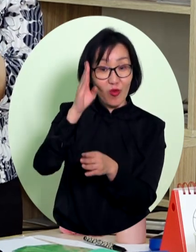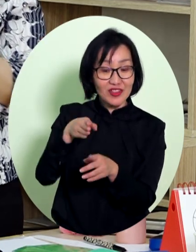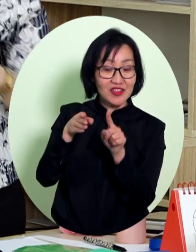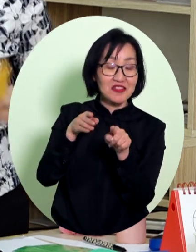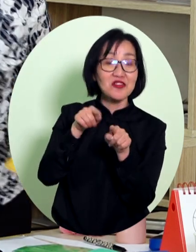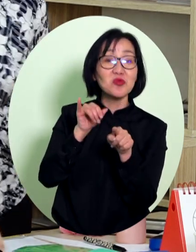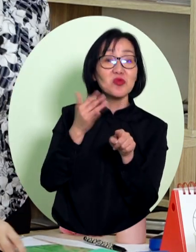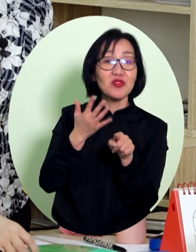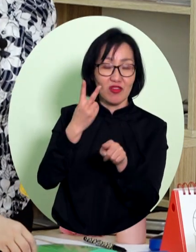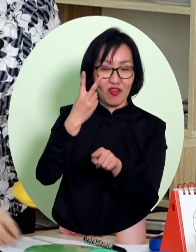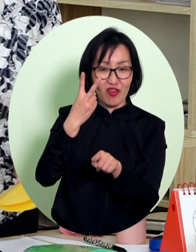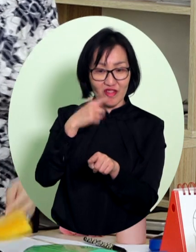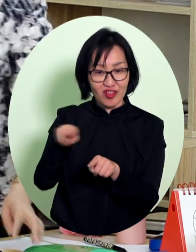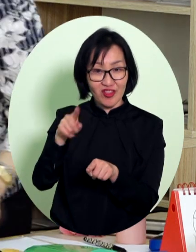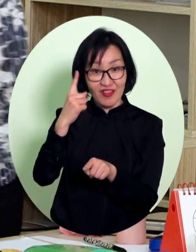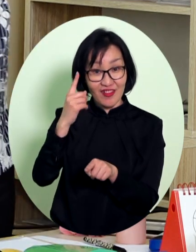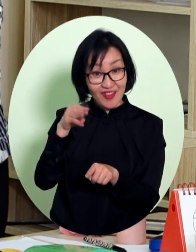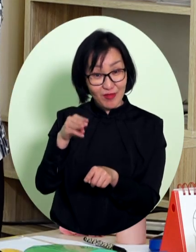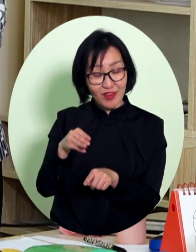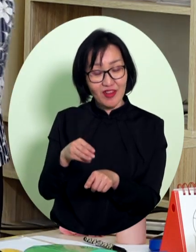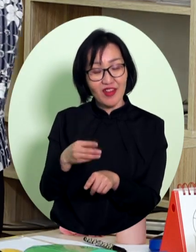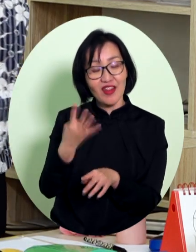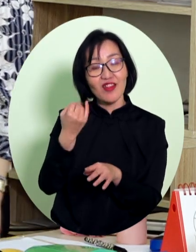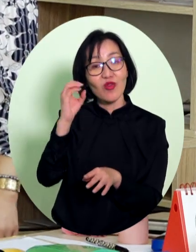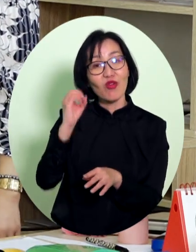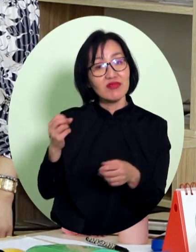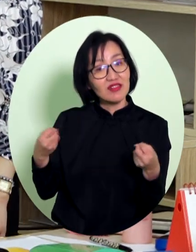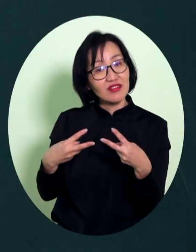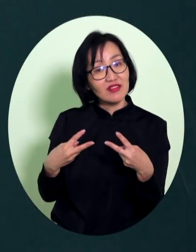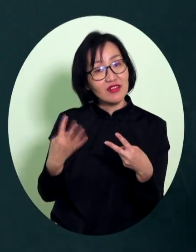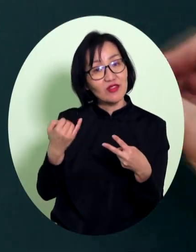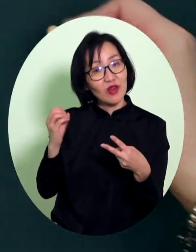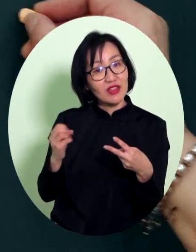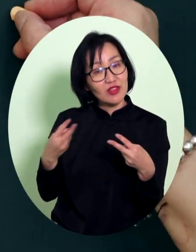2:1. Хэдэн хувь билээ? 2:1. Хэдэн хувьтай тэнцүү?